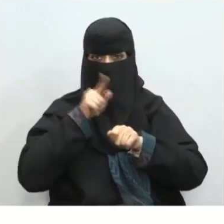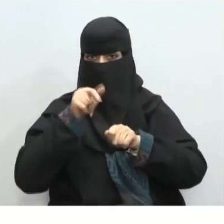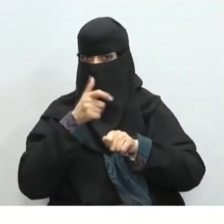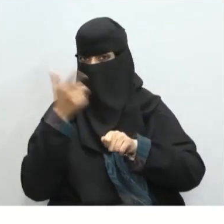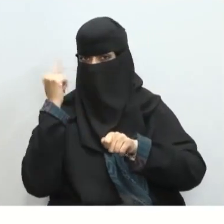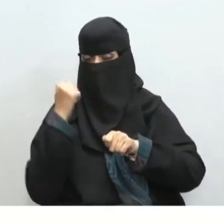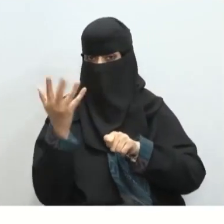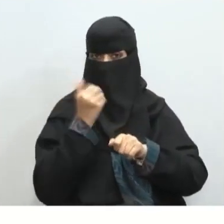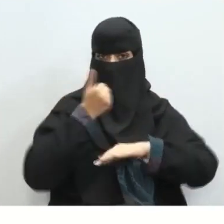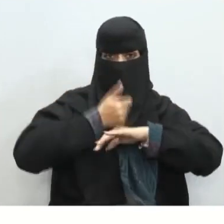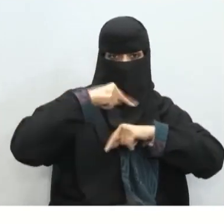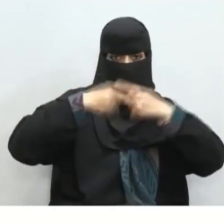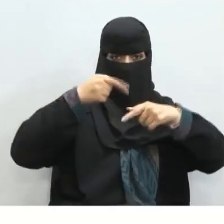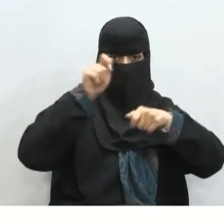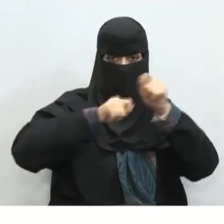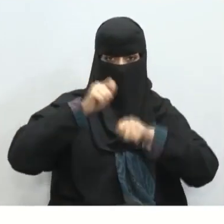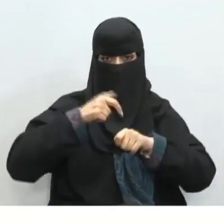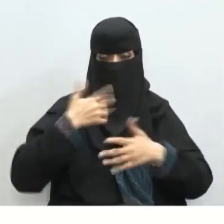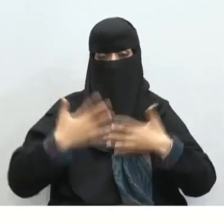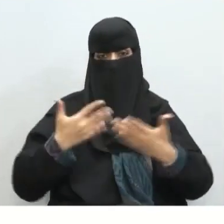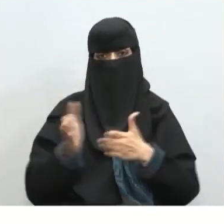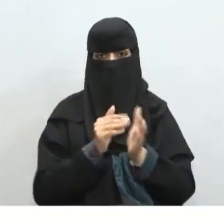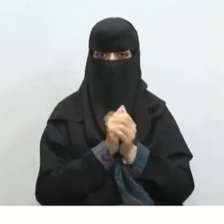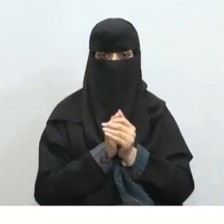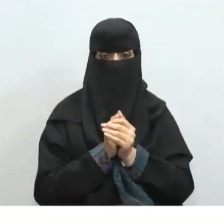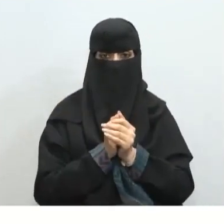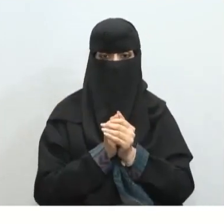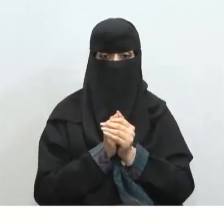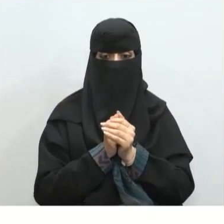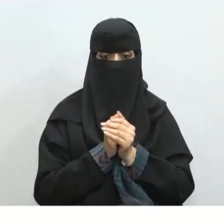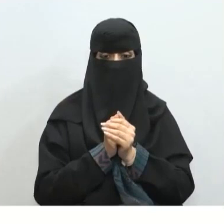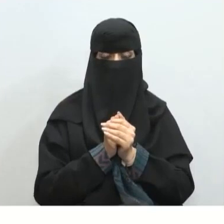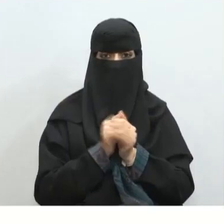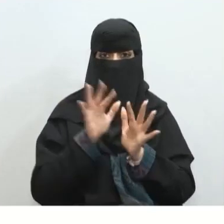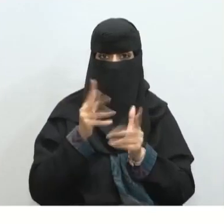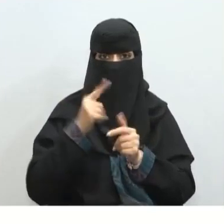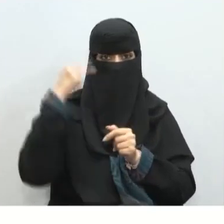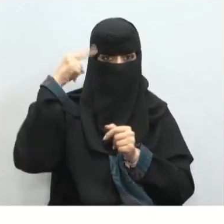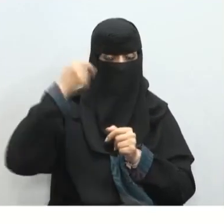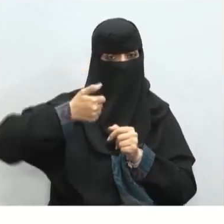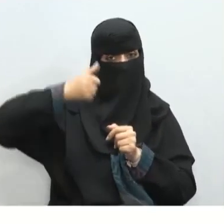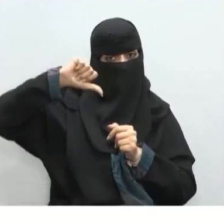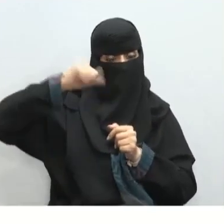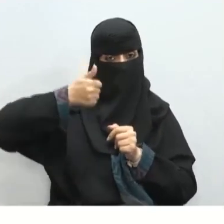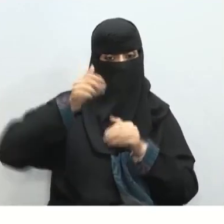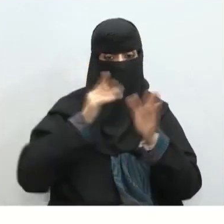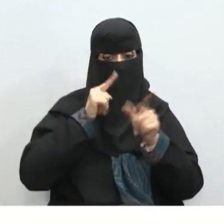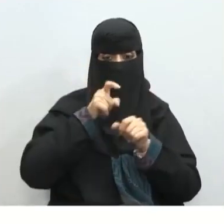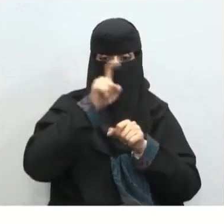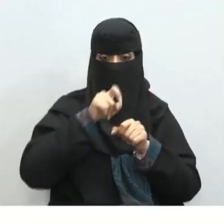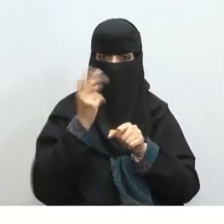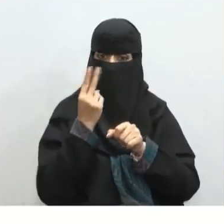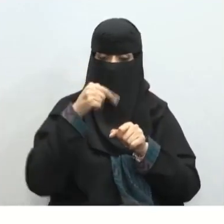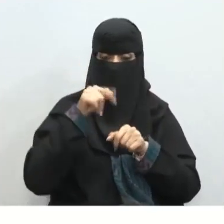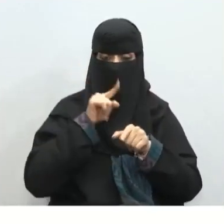كان مصدر اساسي لاستمرار العمليات الحيويه في التفكير الناقد السؤال الثاني عشر صف